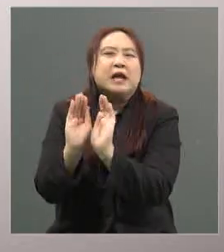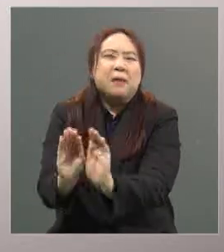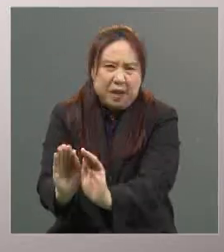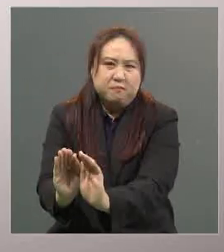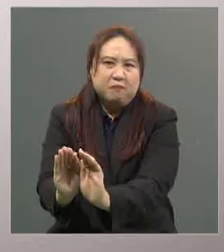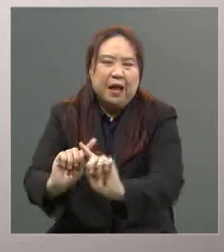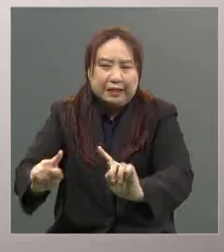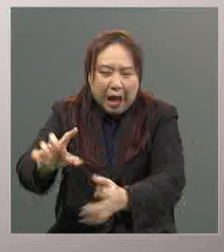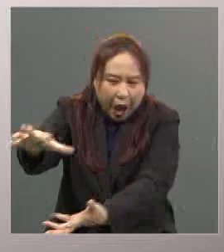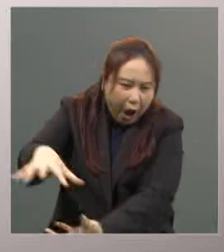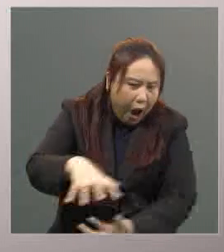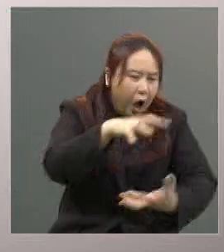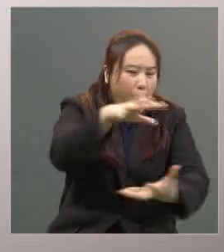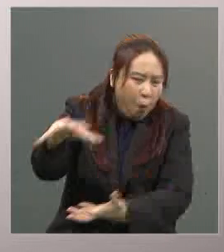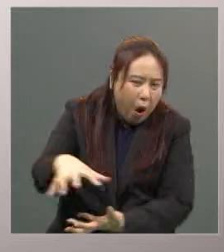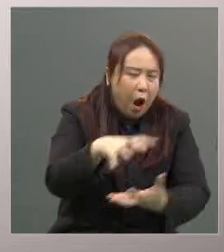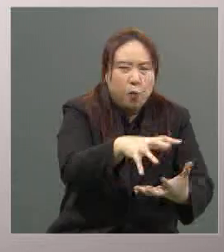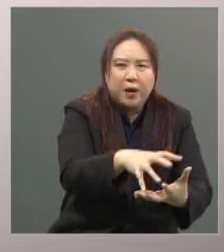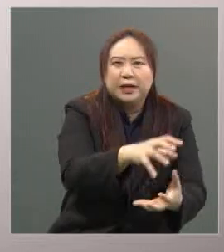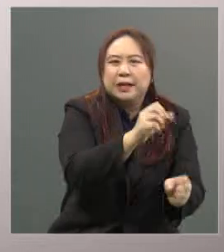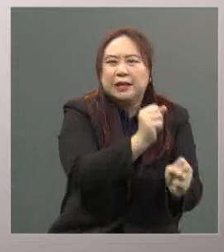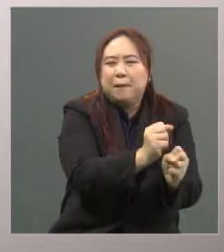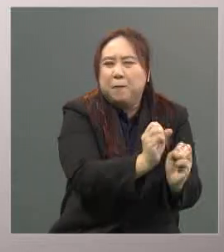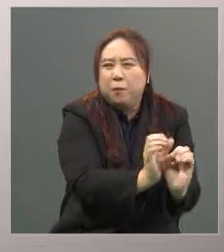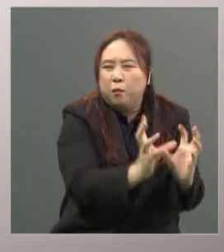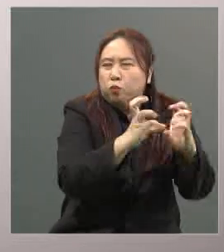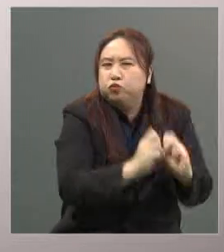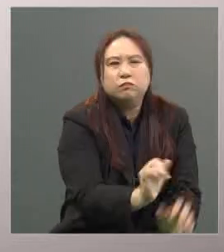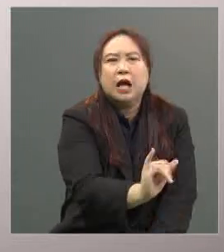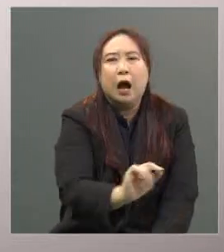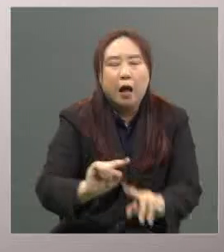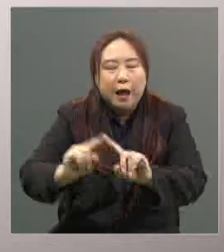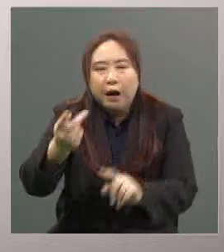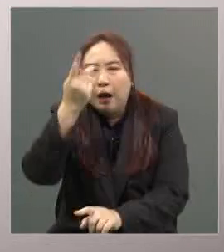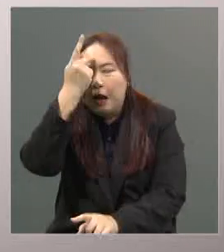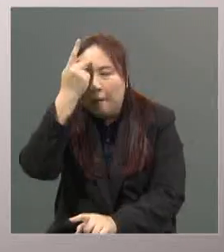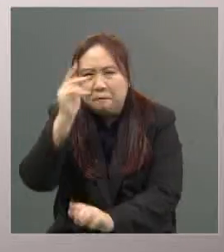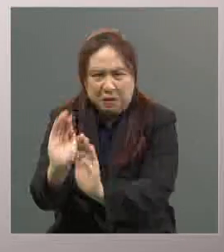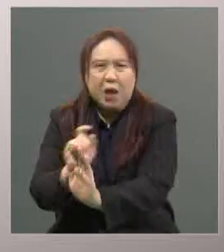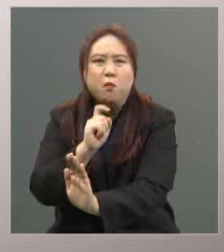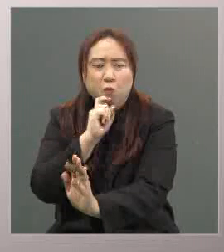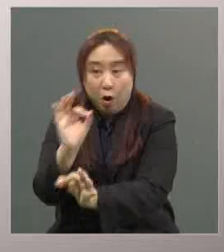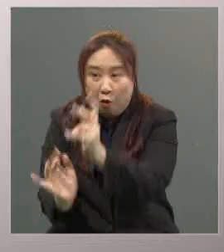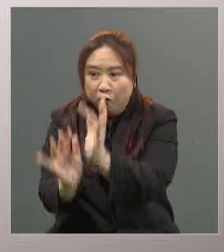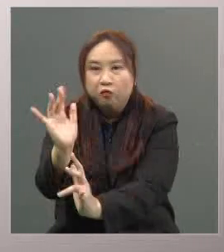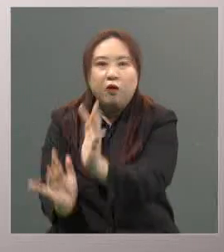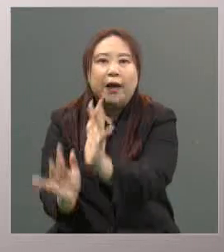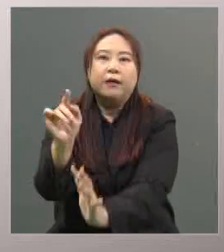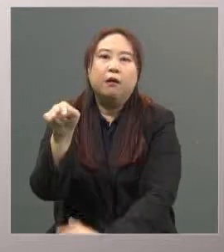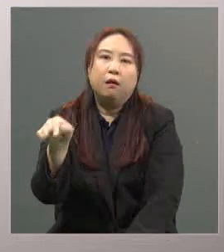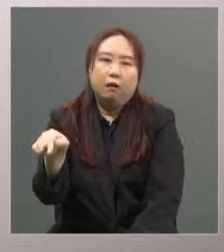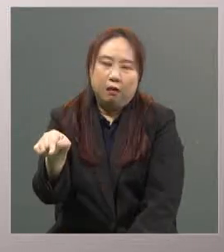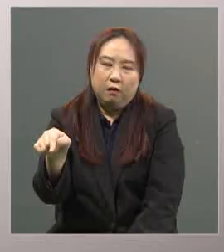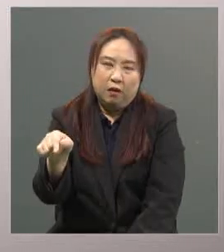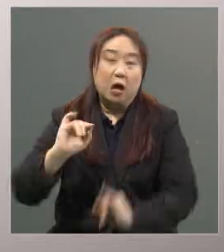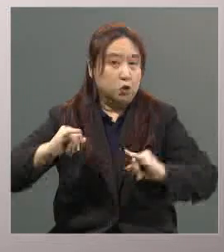ทำลายเนื่องจากจำนวนมันเยอะมากนะครับก็รอไว้ตรงนี้ก่อนดันไฟไหม้ขึ้นมาคุณผู้ชมแต่เจ้าของโกดังเนี่ยเค้ายืนยันนะว่าไม่มีทางที่จะเป็นไฟฟ้า